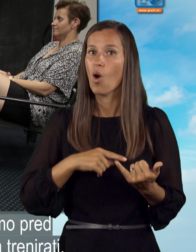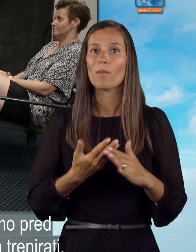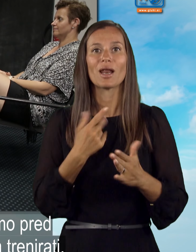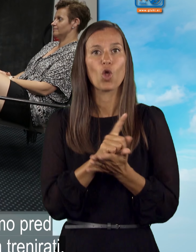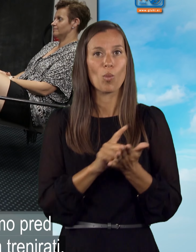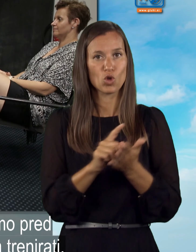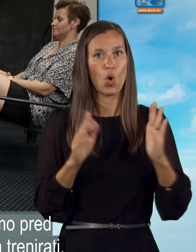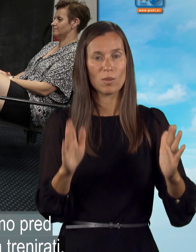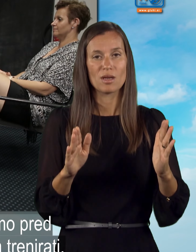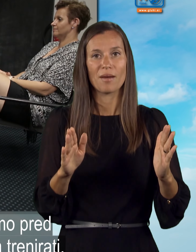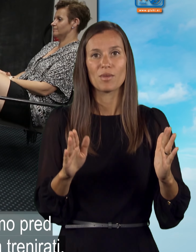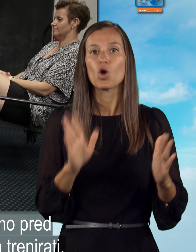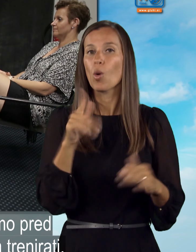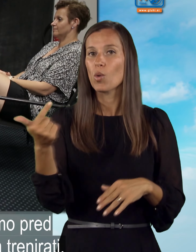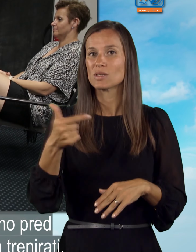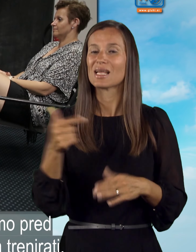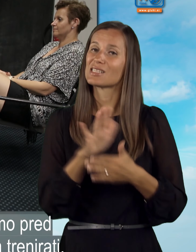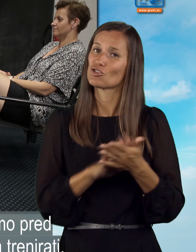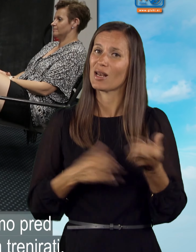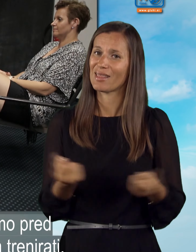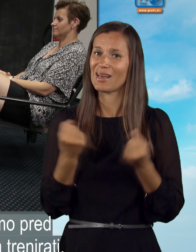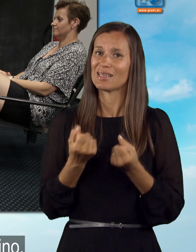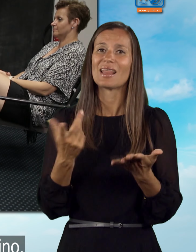smo pred obdobjem, ko v bistvu bosta